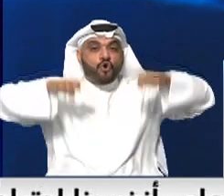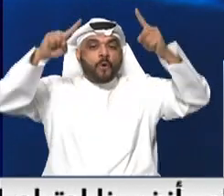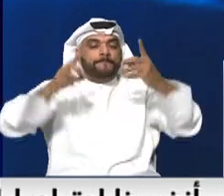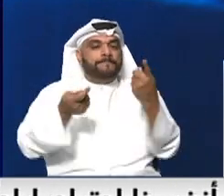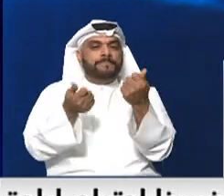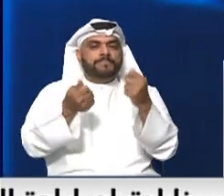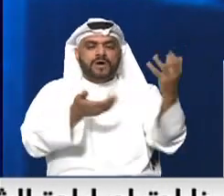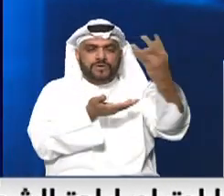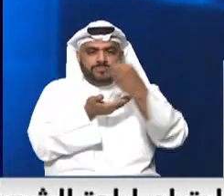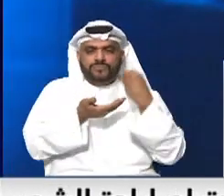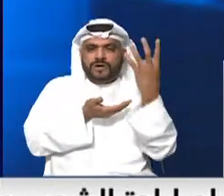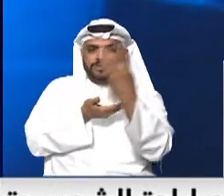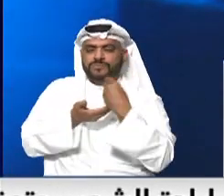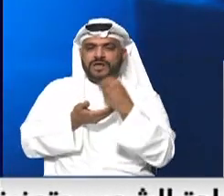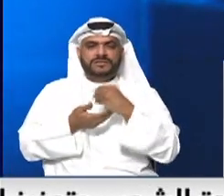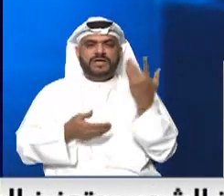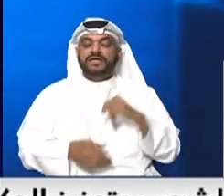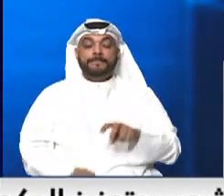الساعة